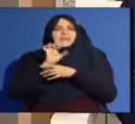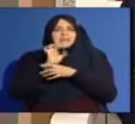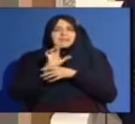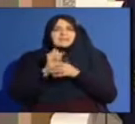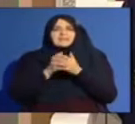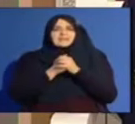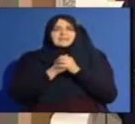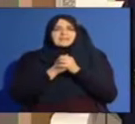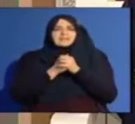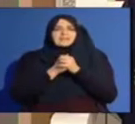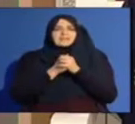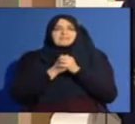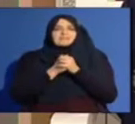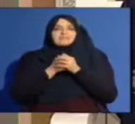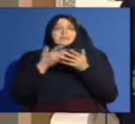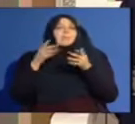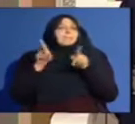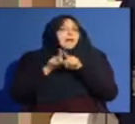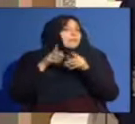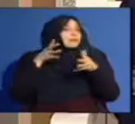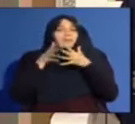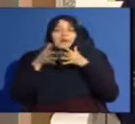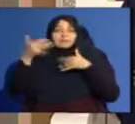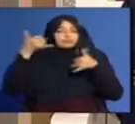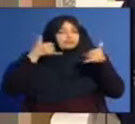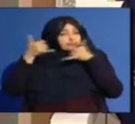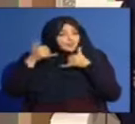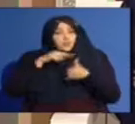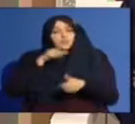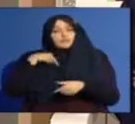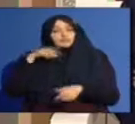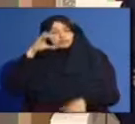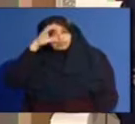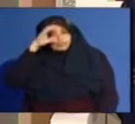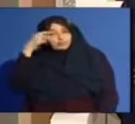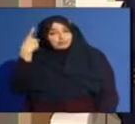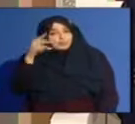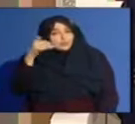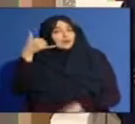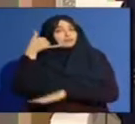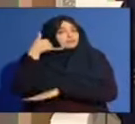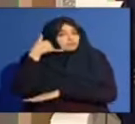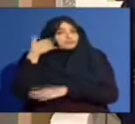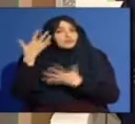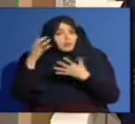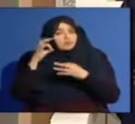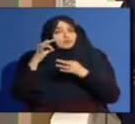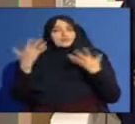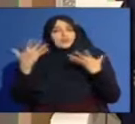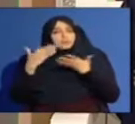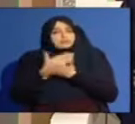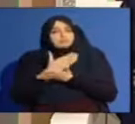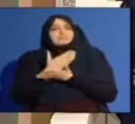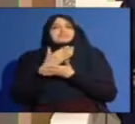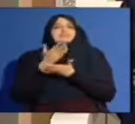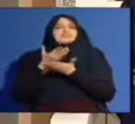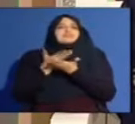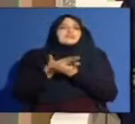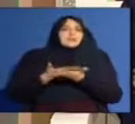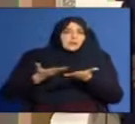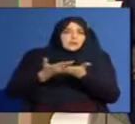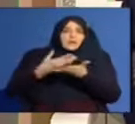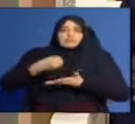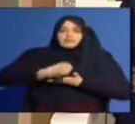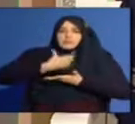أو عن طريق الاتصالات، كما أننا سنستمع إلى قضاياكم من خلال هذا المباشر، لأنكم في